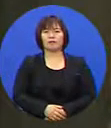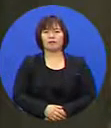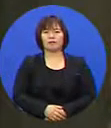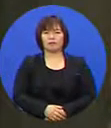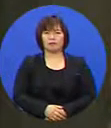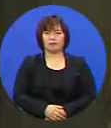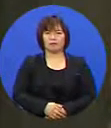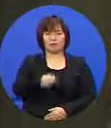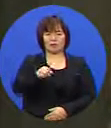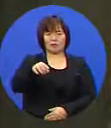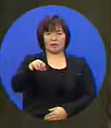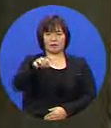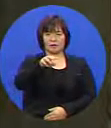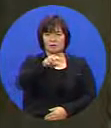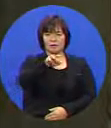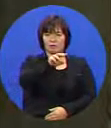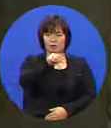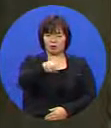이안부